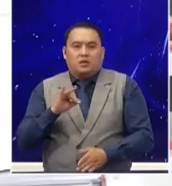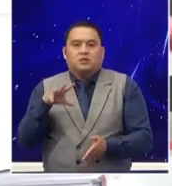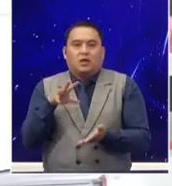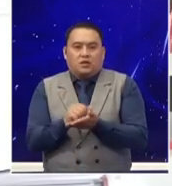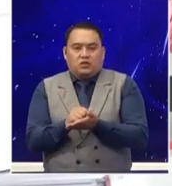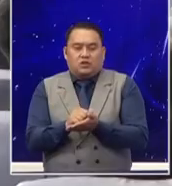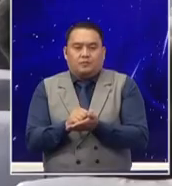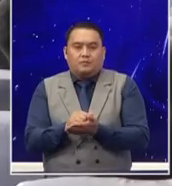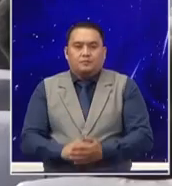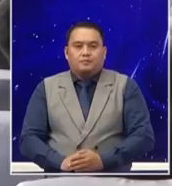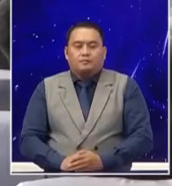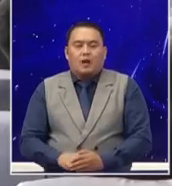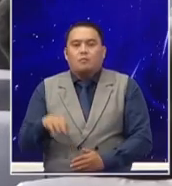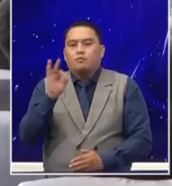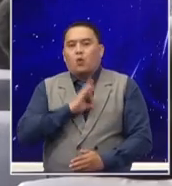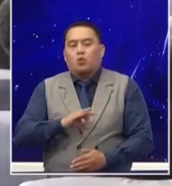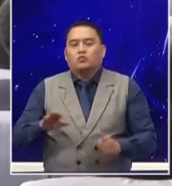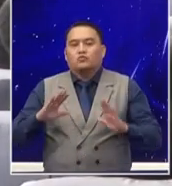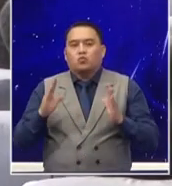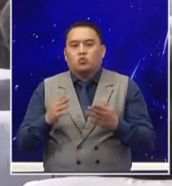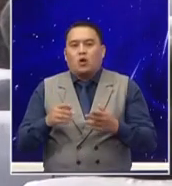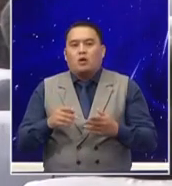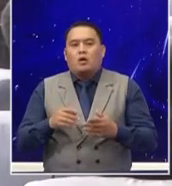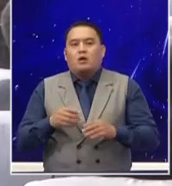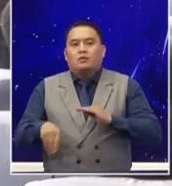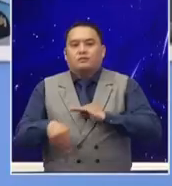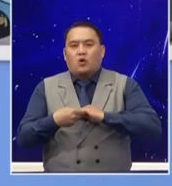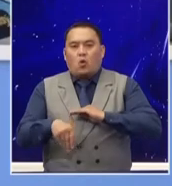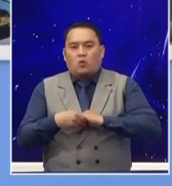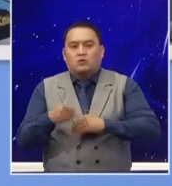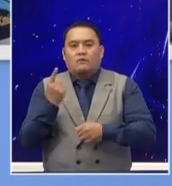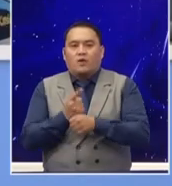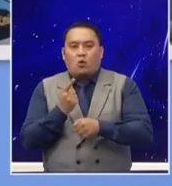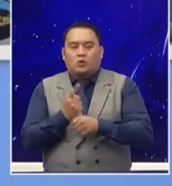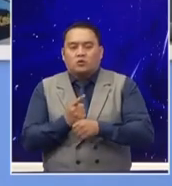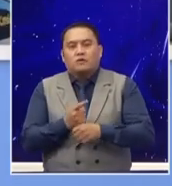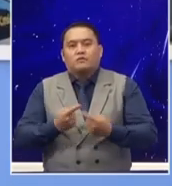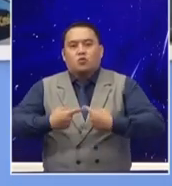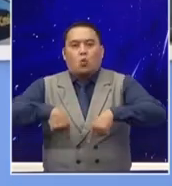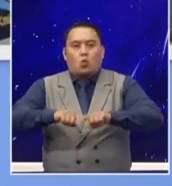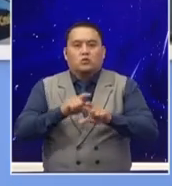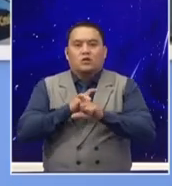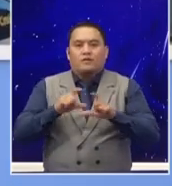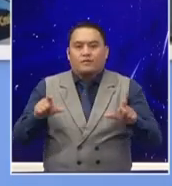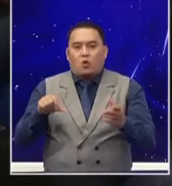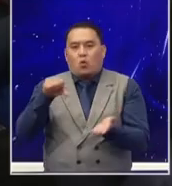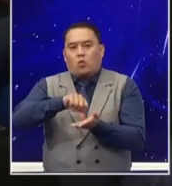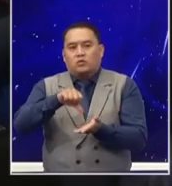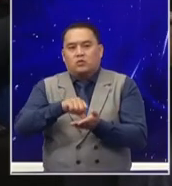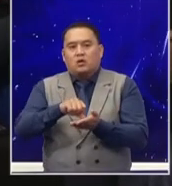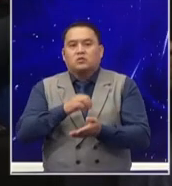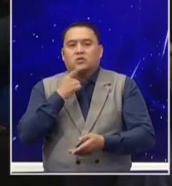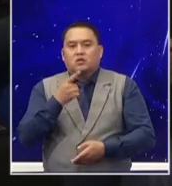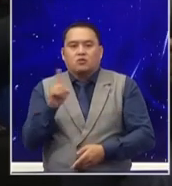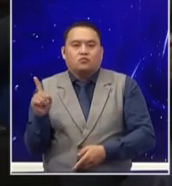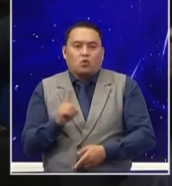занятости. Пользуясь случаем, борцы с коррупцией провели встречу с активом местных исполнительных органов. В своей речи Жандус Жумабаев